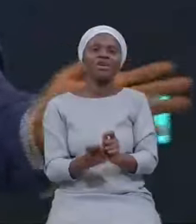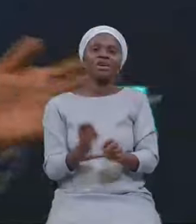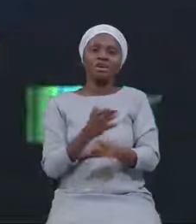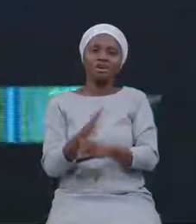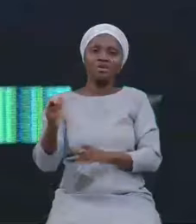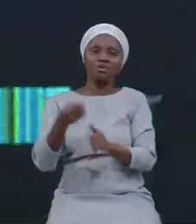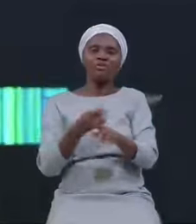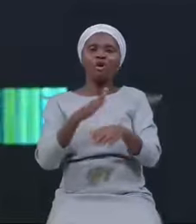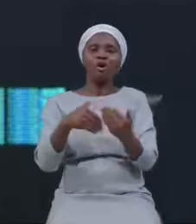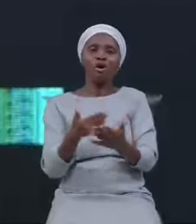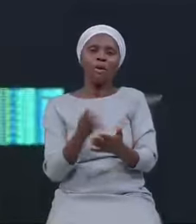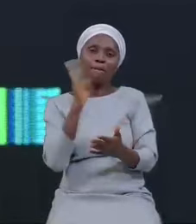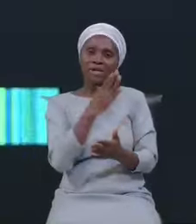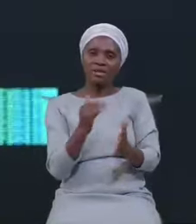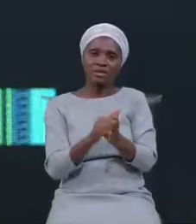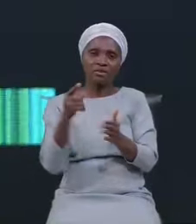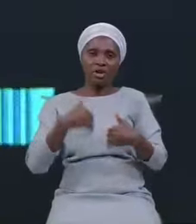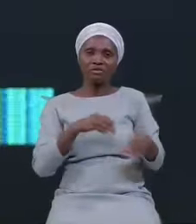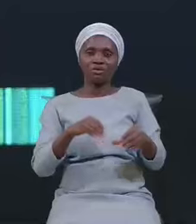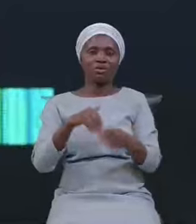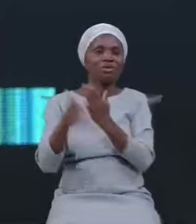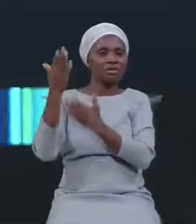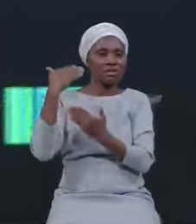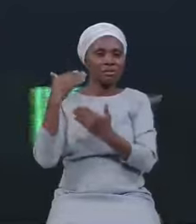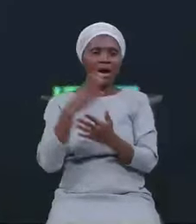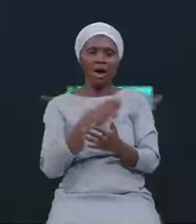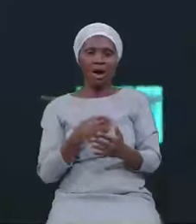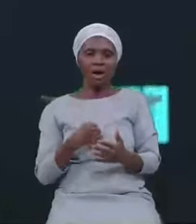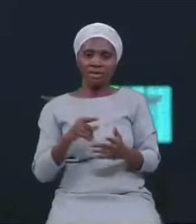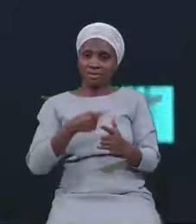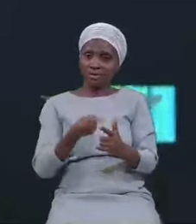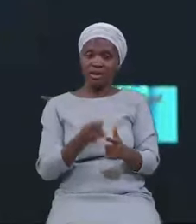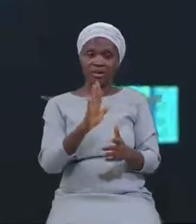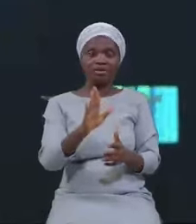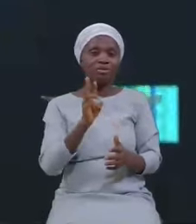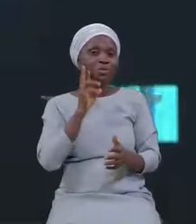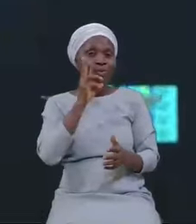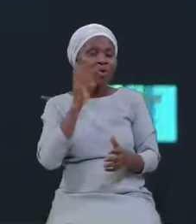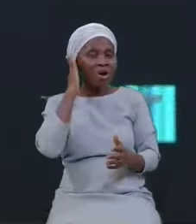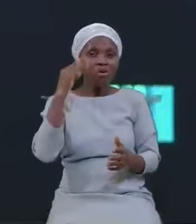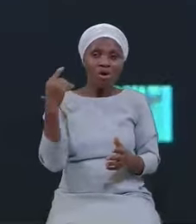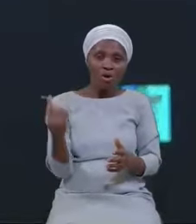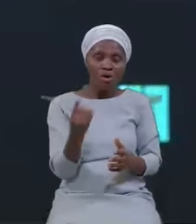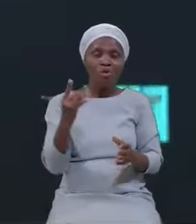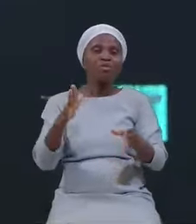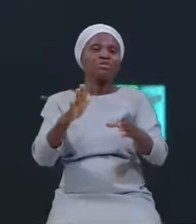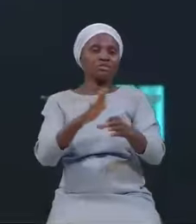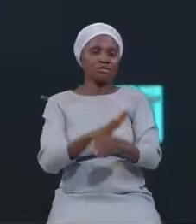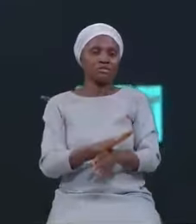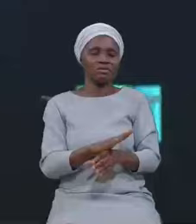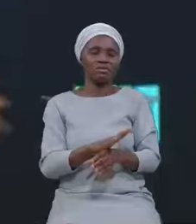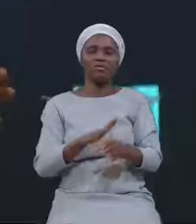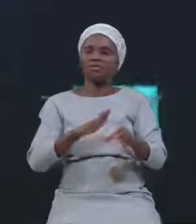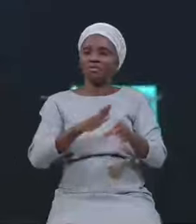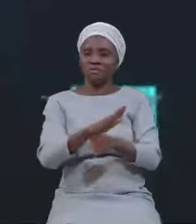épuisé. Le pouvoir s'est épuisé. Le courage a complètement fini.